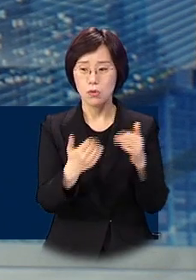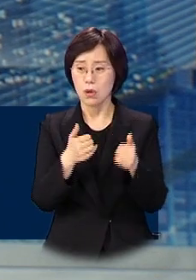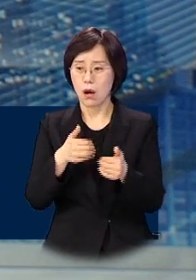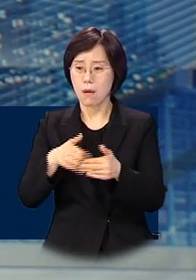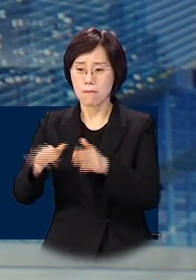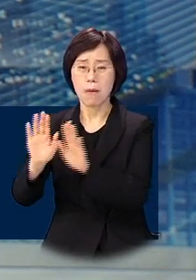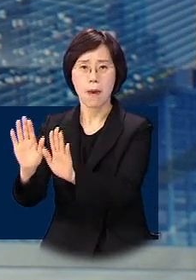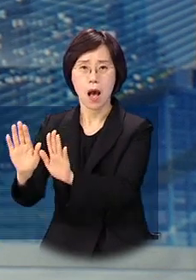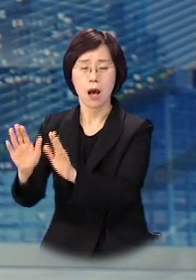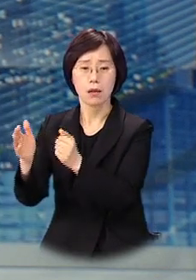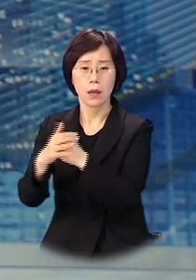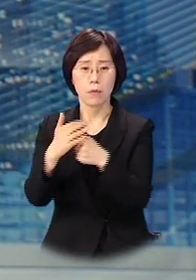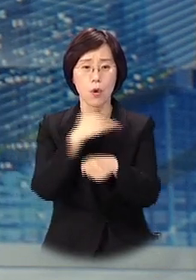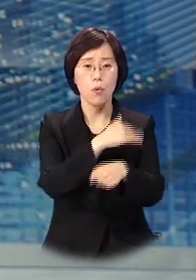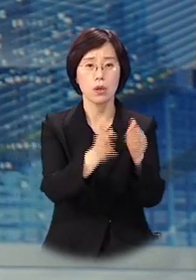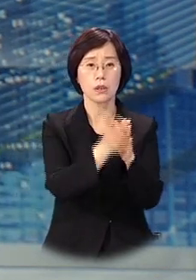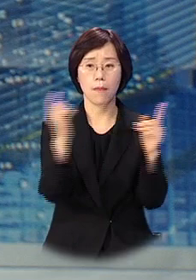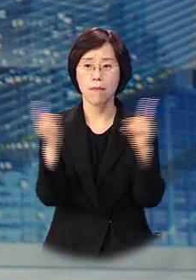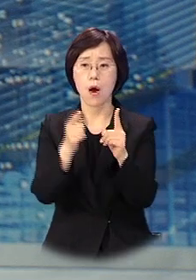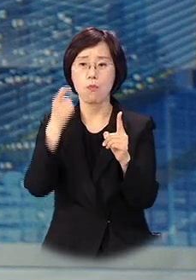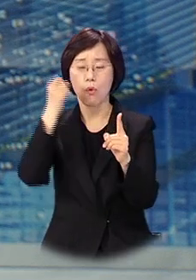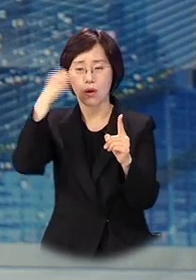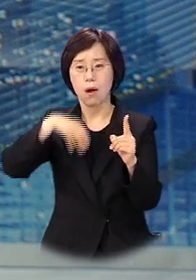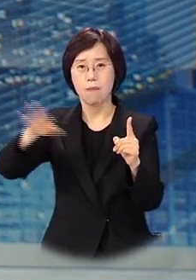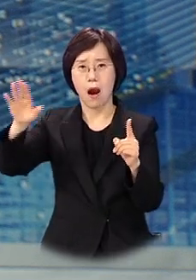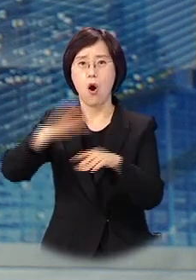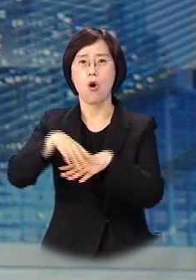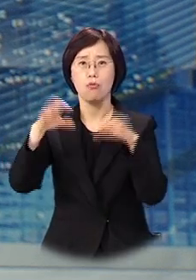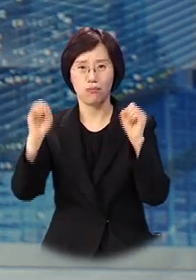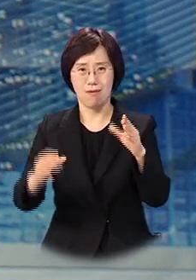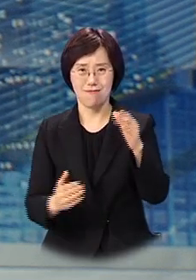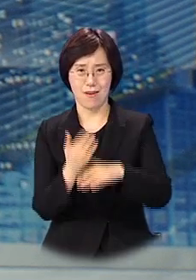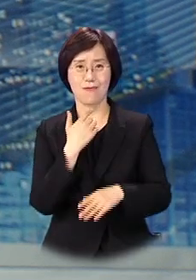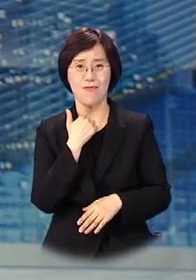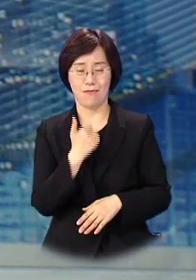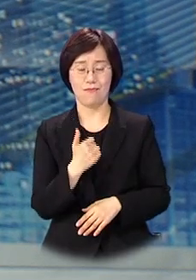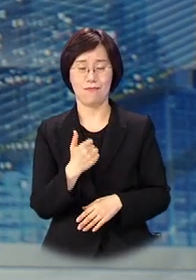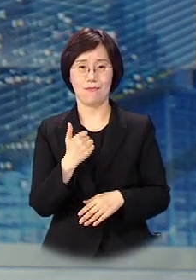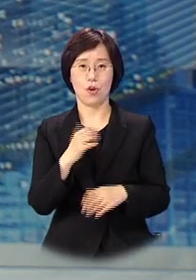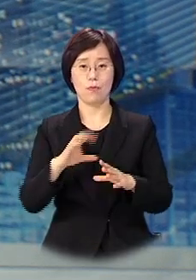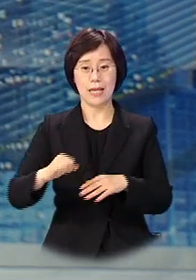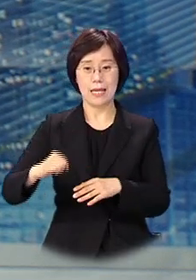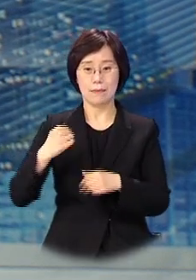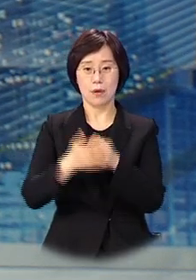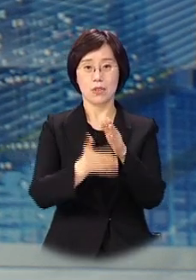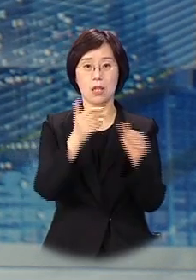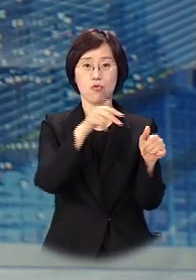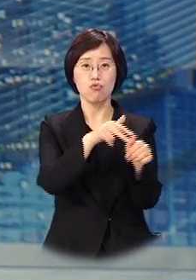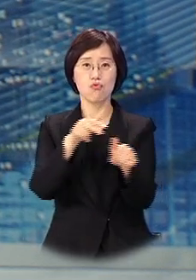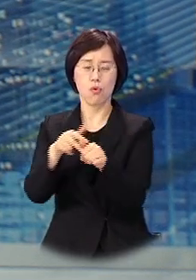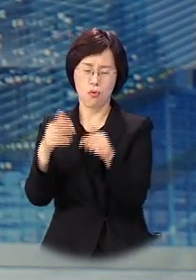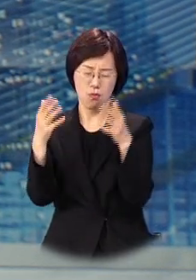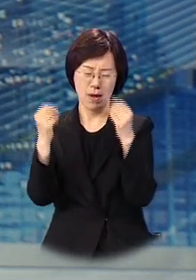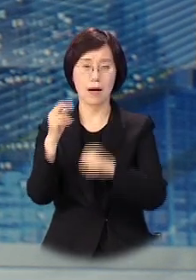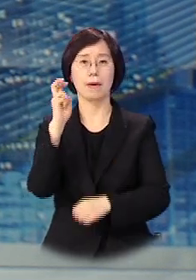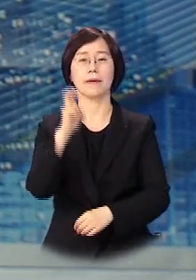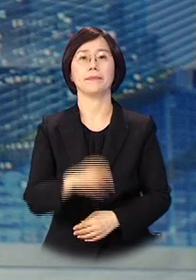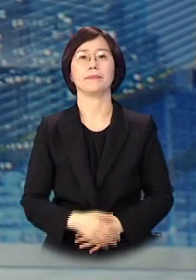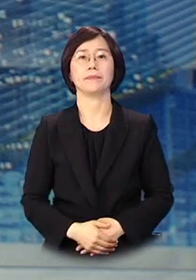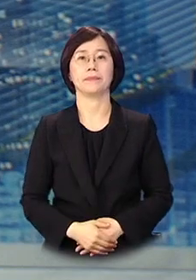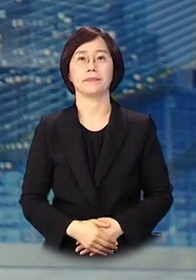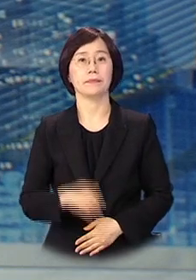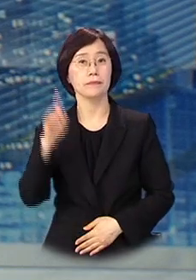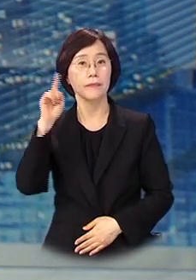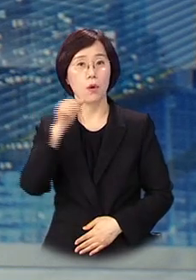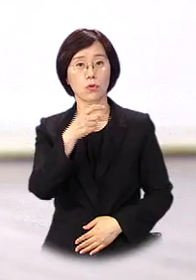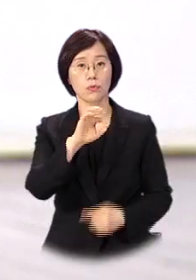권 시장을 만나지 못한 채 돌아가는 해프닝도 벌어지기도 했습니다. 당장 국민의힘 대구시장 후보들의 난립이 예상됩니다.